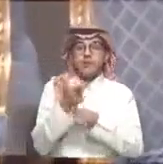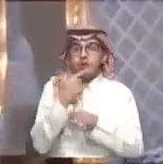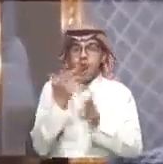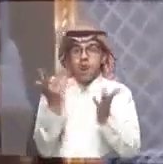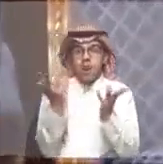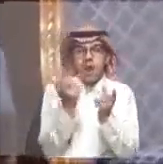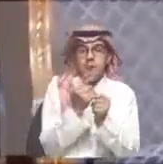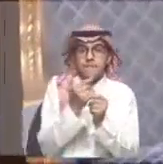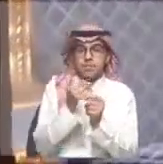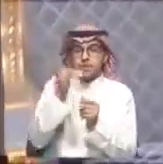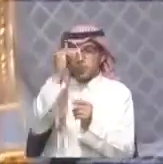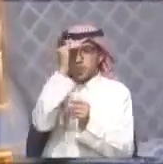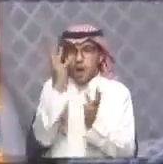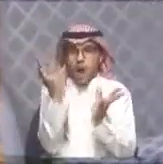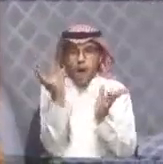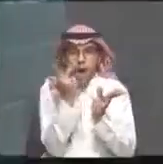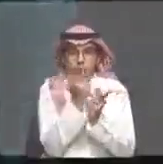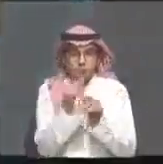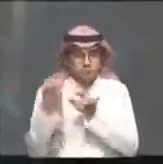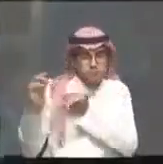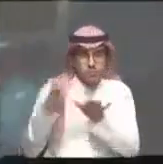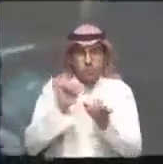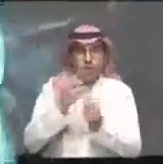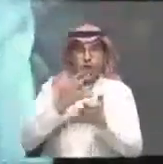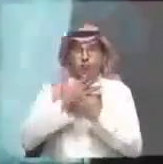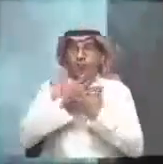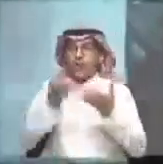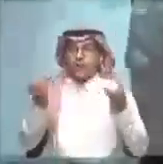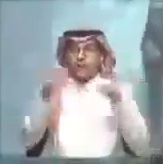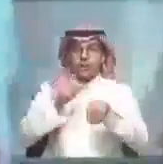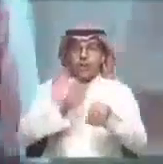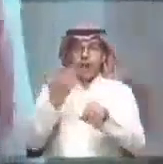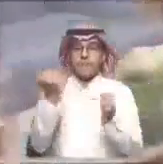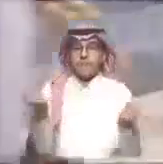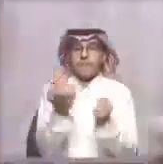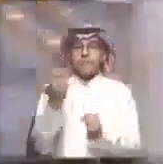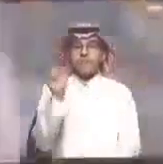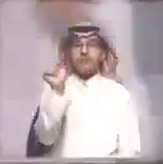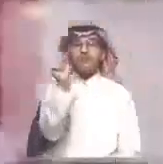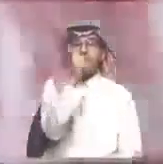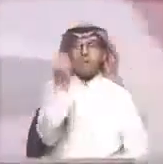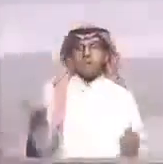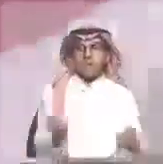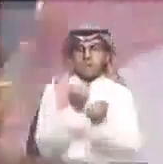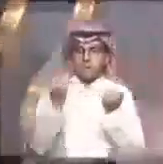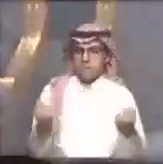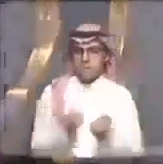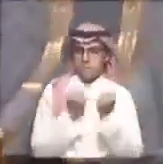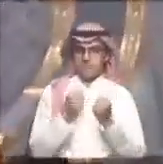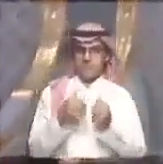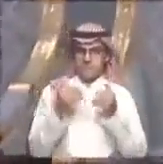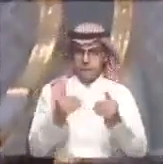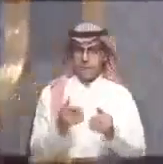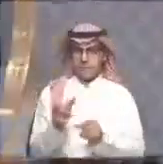قوات الدول المشاركة والعتاد العسكري، واستمر لمدة شهر. وقبيل بدء الحفل استقبل خادم